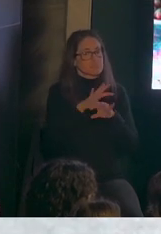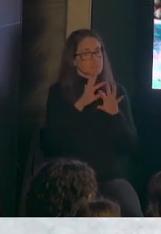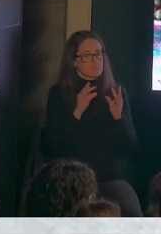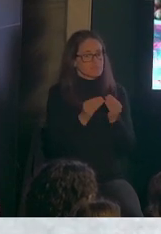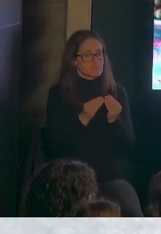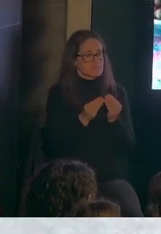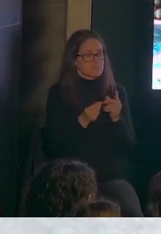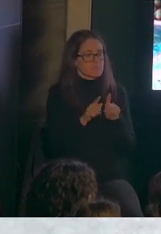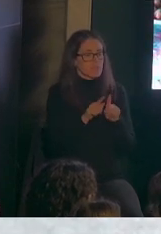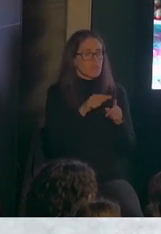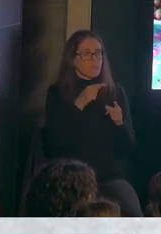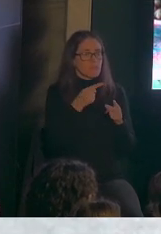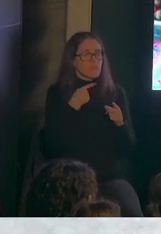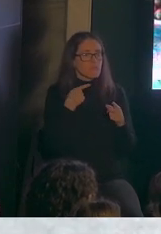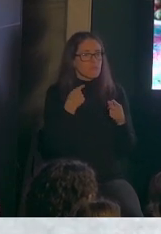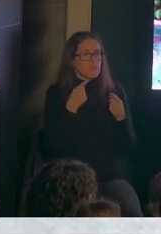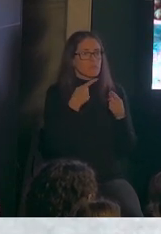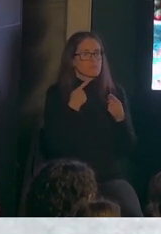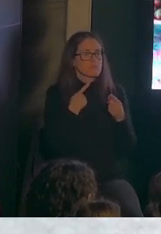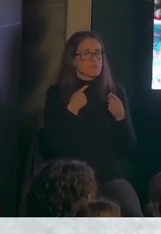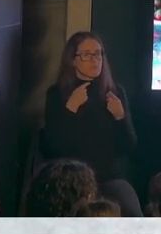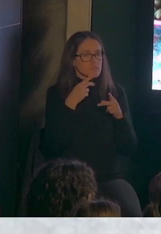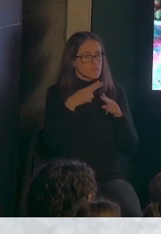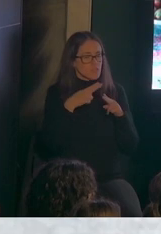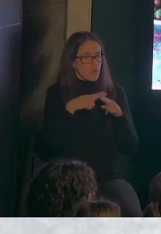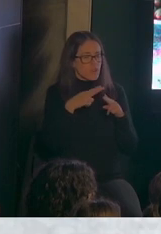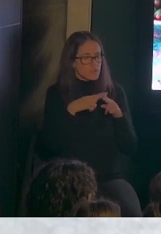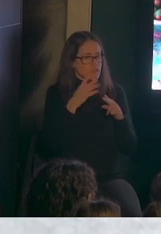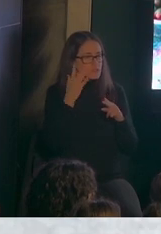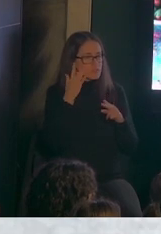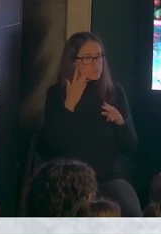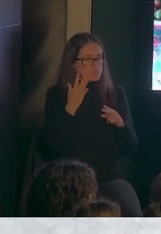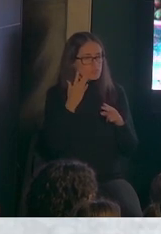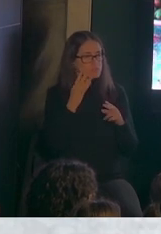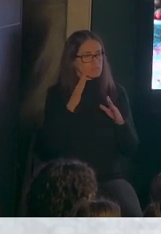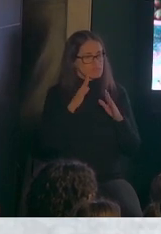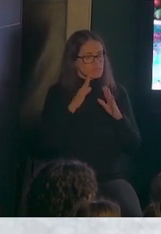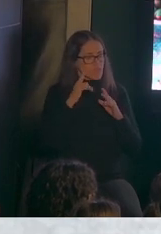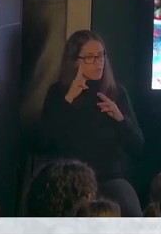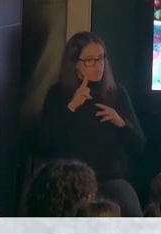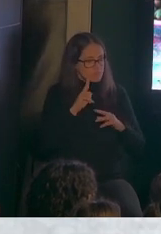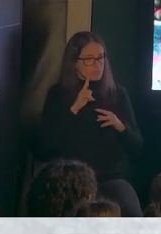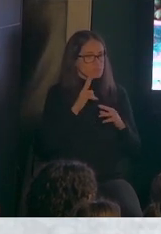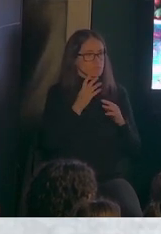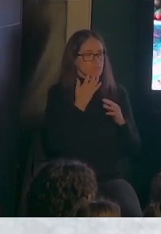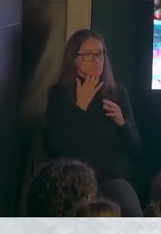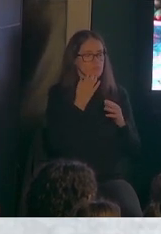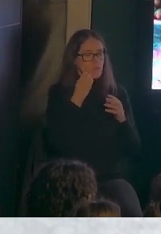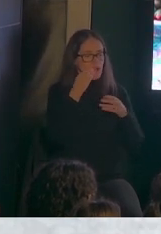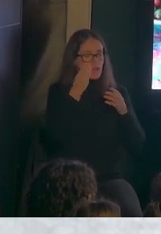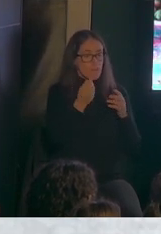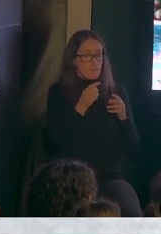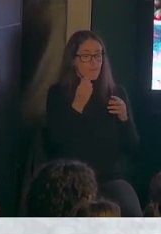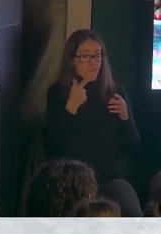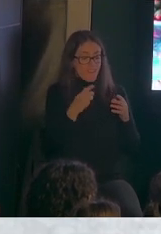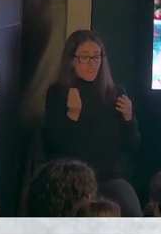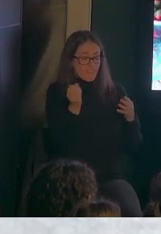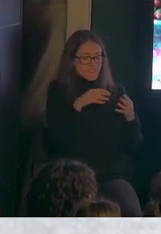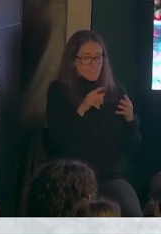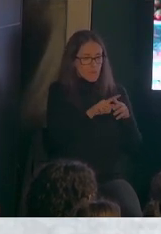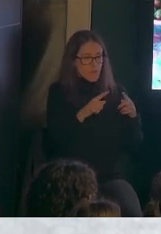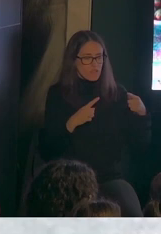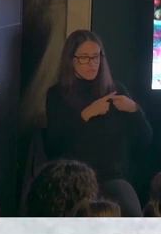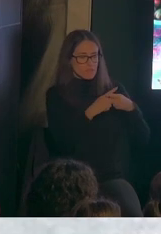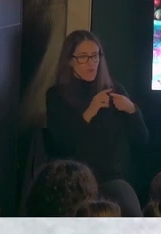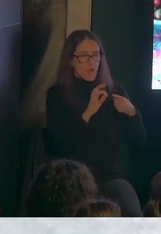Doncs el gust d'aquella xocolata molt, molt pur, vale? Molt, molt directe, perquè no hi hauria cap ingredient que m'interferís en